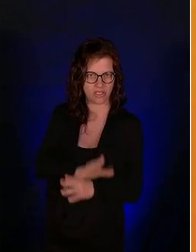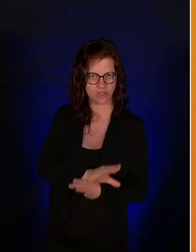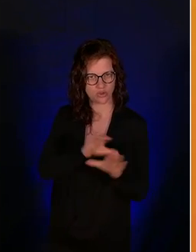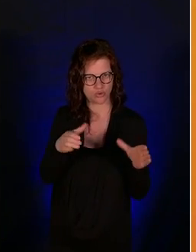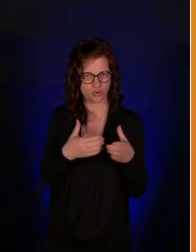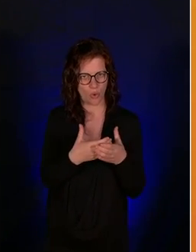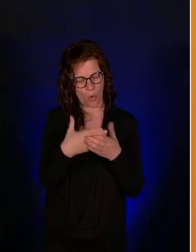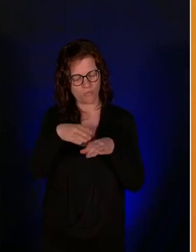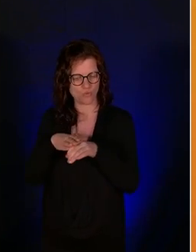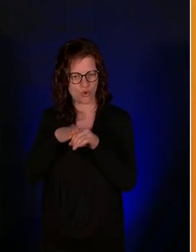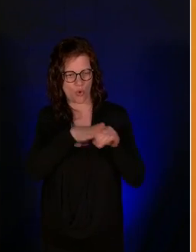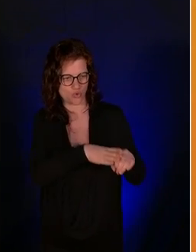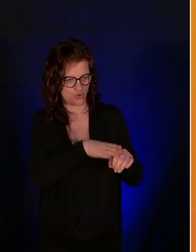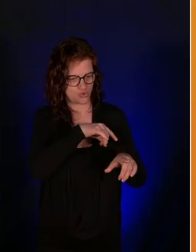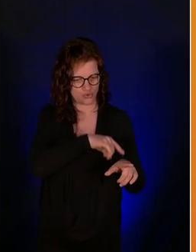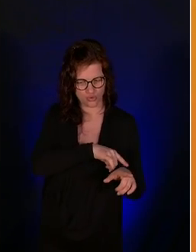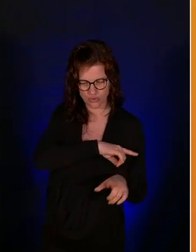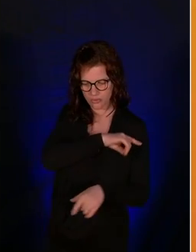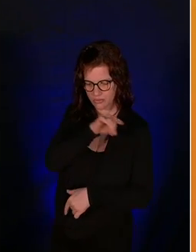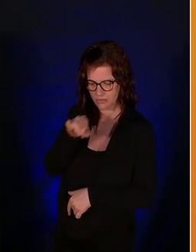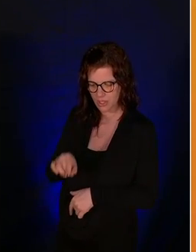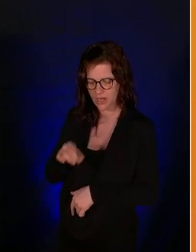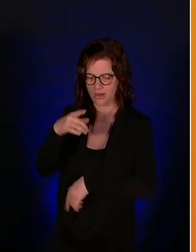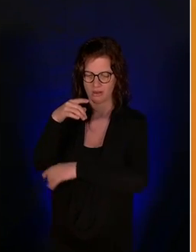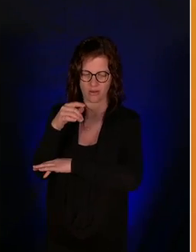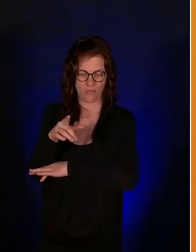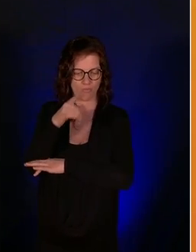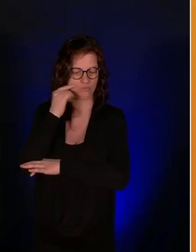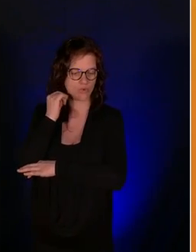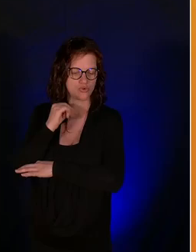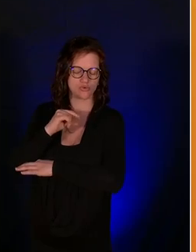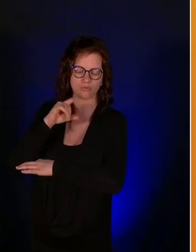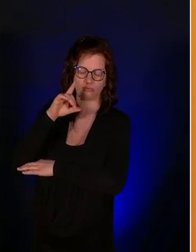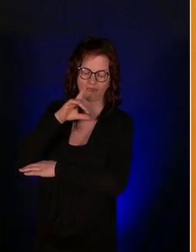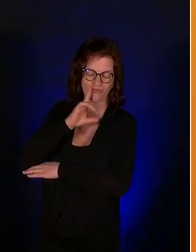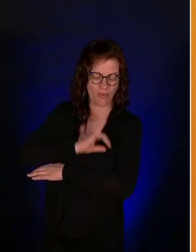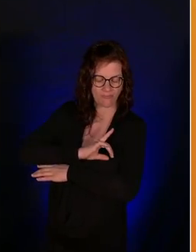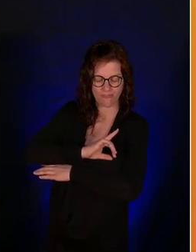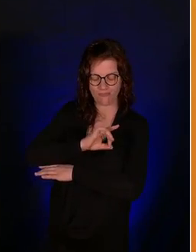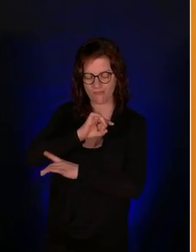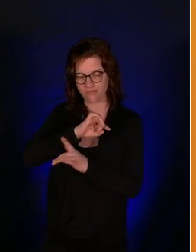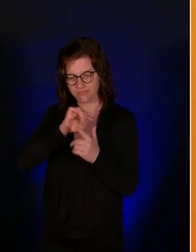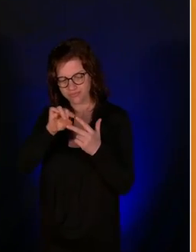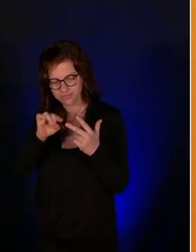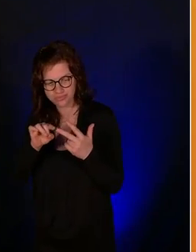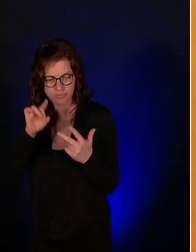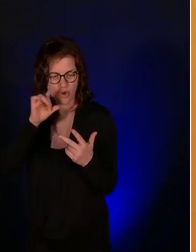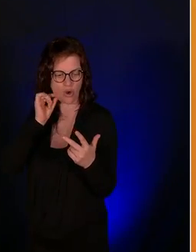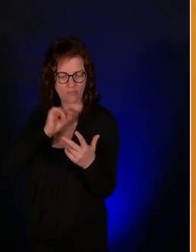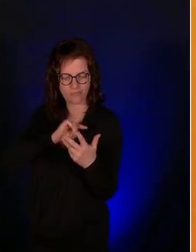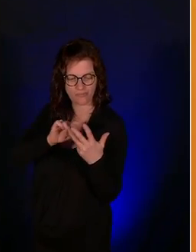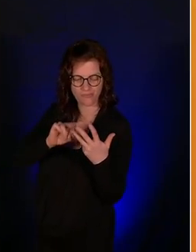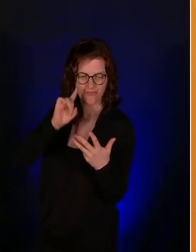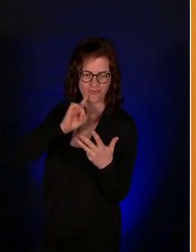gauche. Bienvenue à Alexis Corbière, Catherine Couturier, Antoine Lomant et